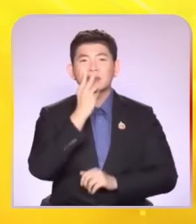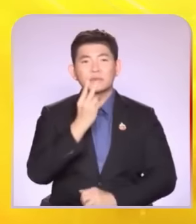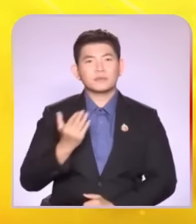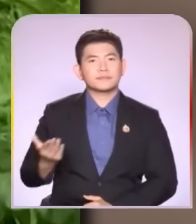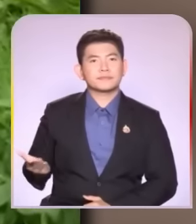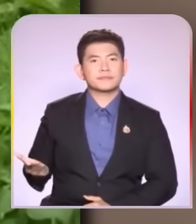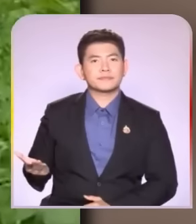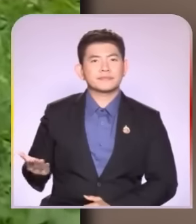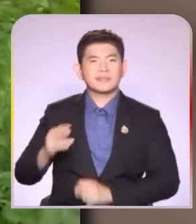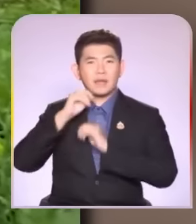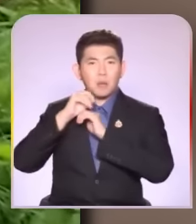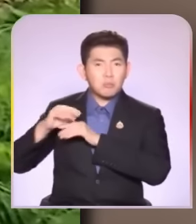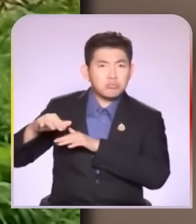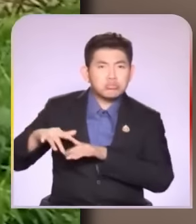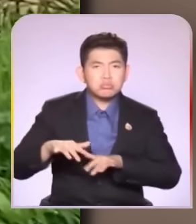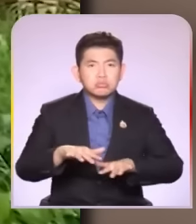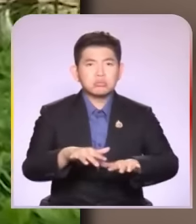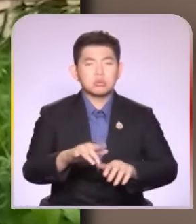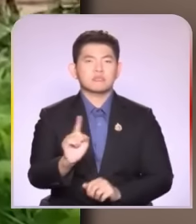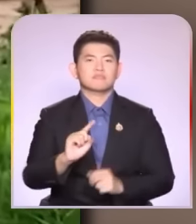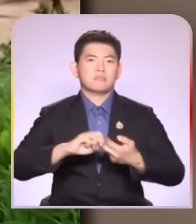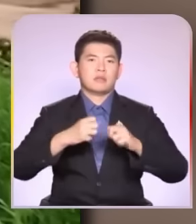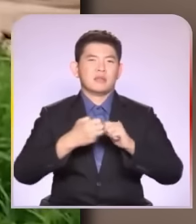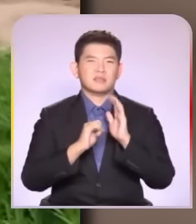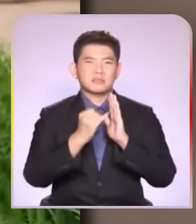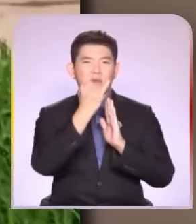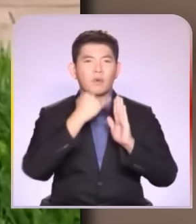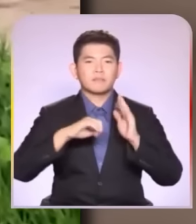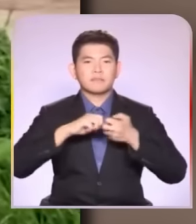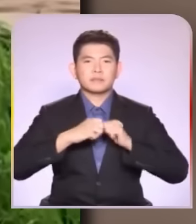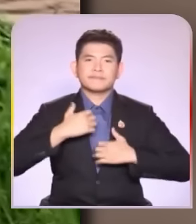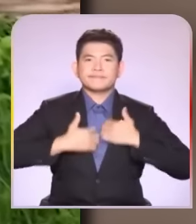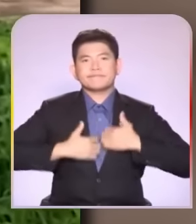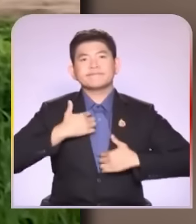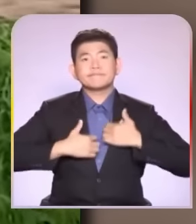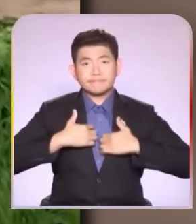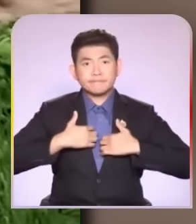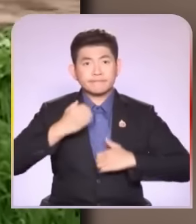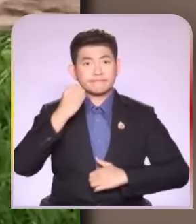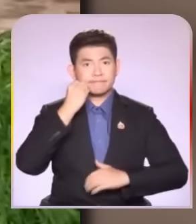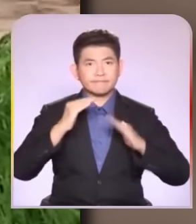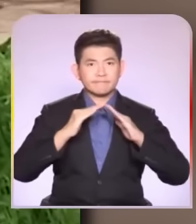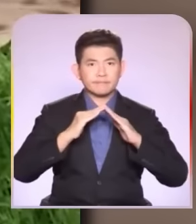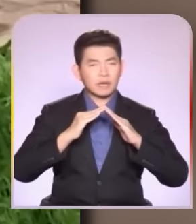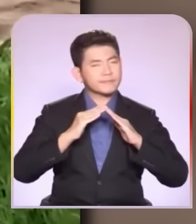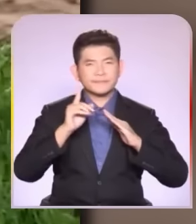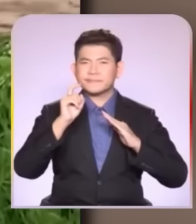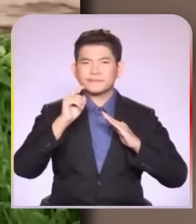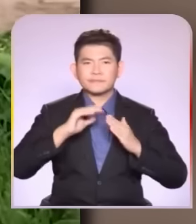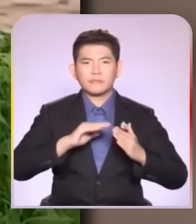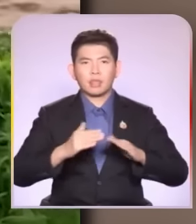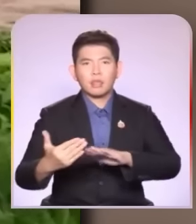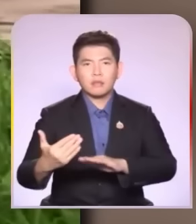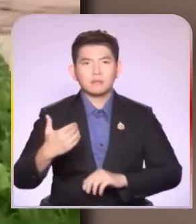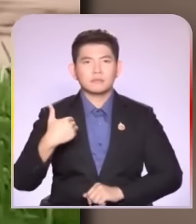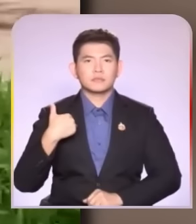ำป่าที่ไหลหลากลงมาแบบนี้นะคะทำให้ตอนนี้หลายจังหวัดเนี่ยต้องเจอกับความเดือดร้อนบ้านบางหลังอยู่ไม่ได้แล้วค่ะเพราะว่าพังไปตามก